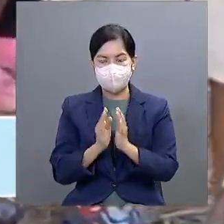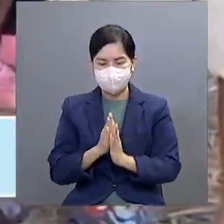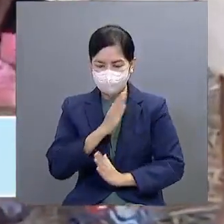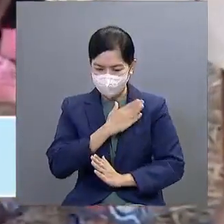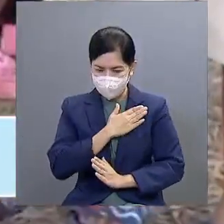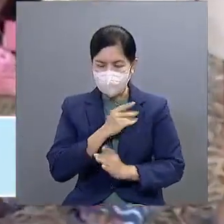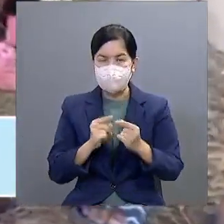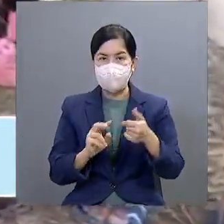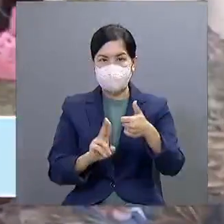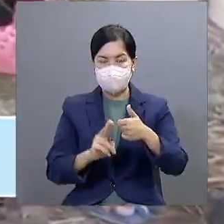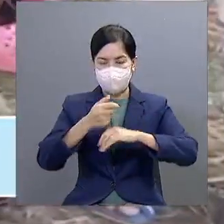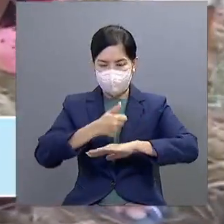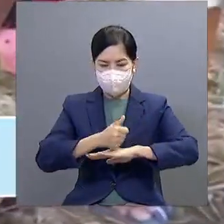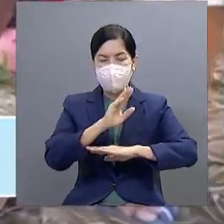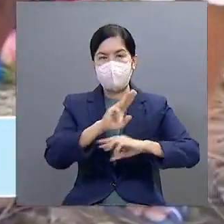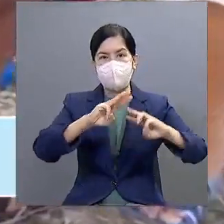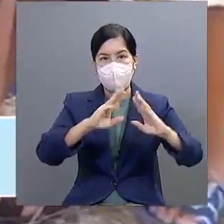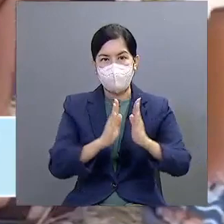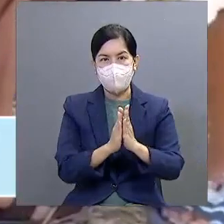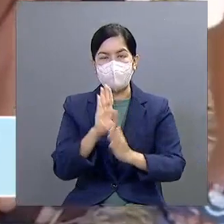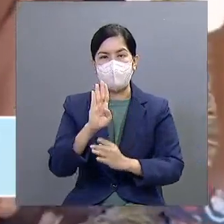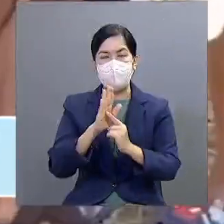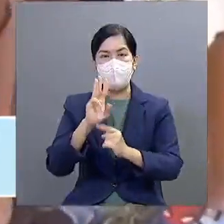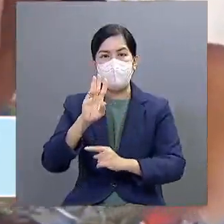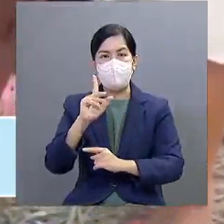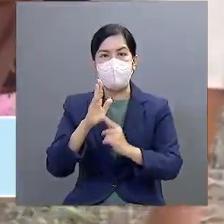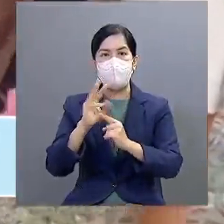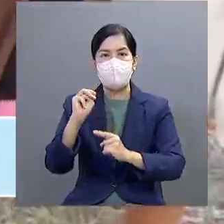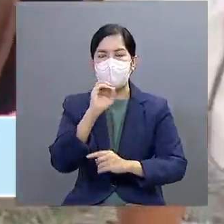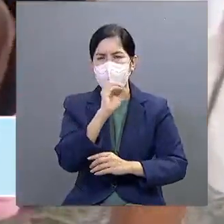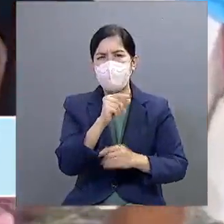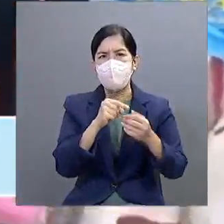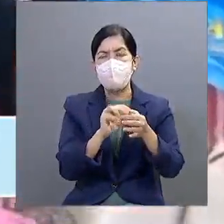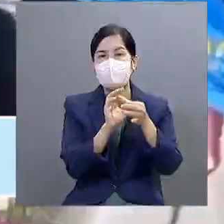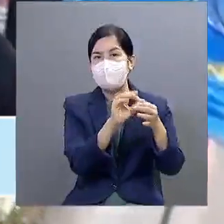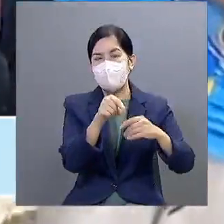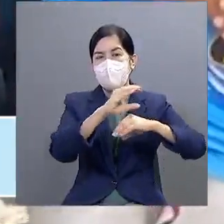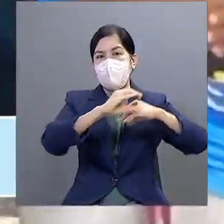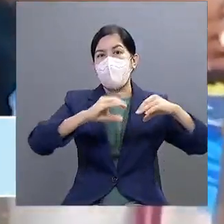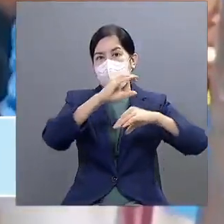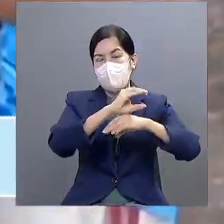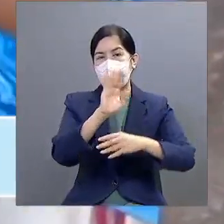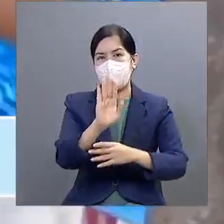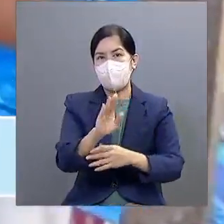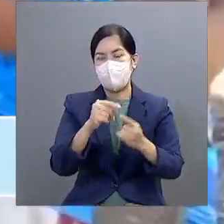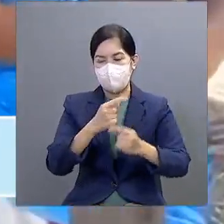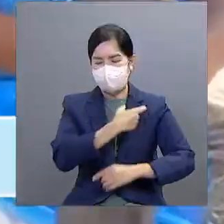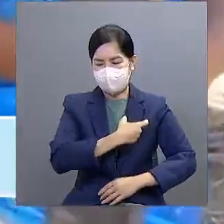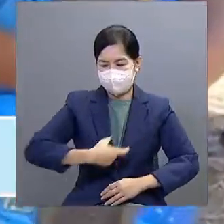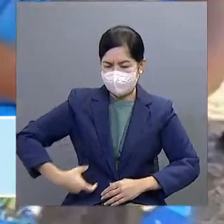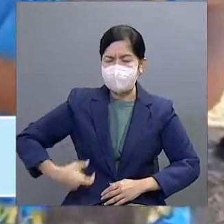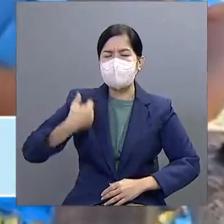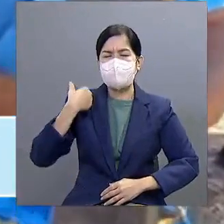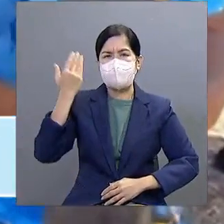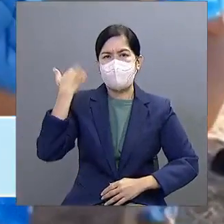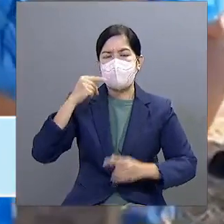วัดบัวชุมครับก็ได้พูดถึงกิจกรรมดังกล่าวว่าเป็นโครงการอารยะเกษตรศาสตร์พระราชาครับโดยมีเจ้าอาวาสวัดบัวชุมและร